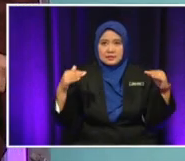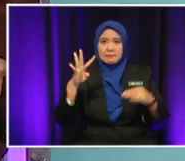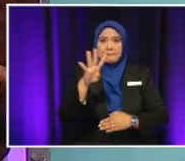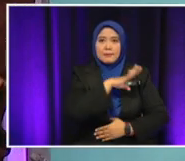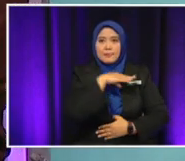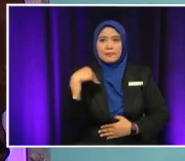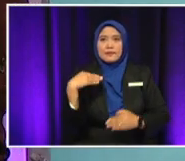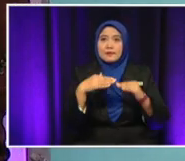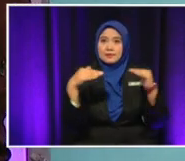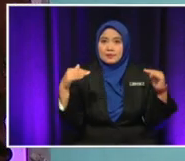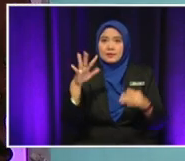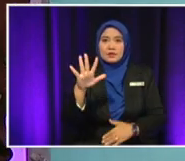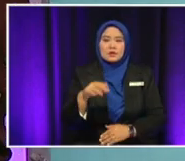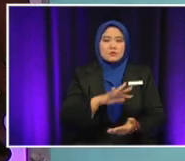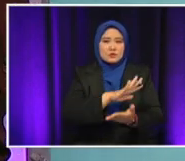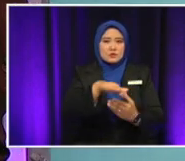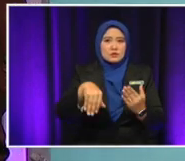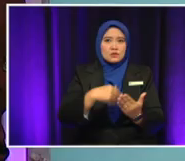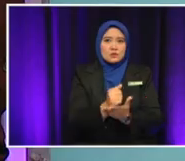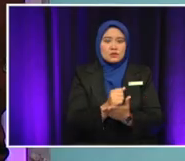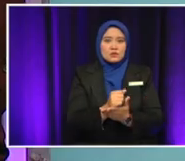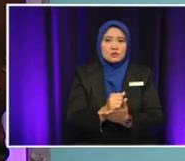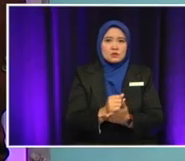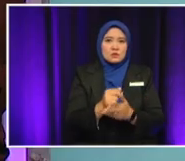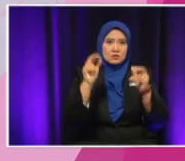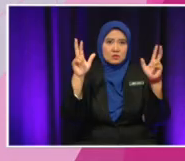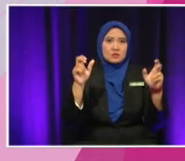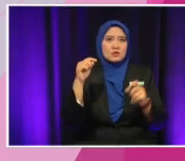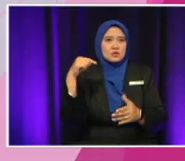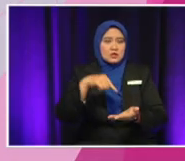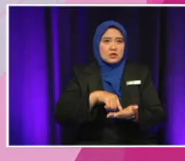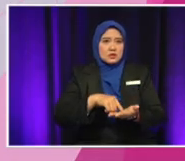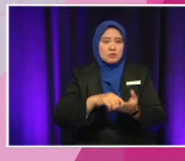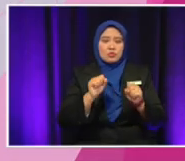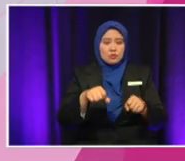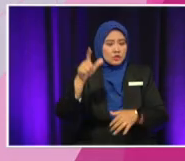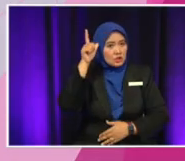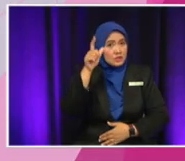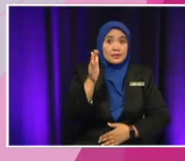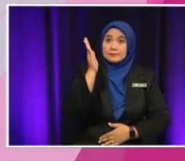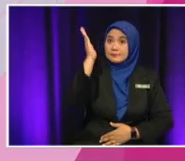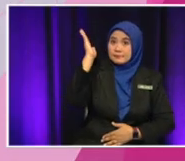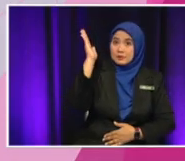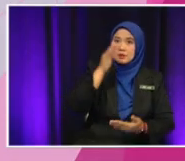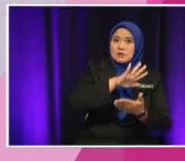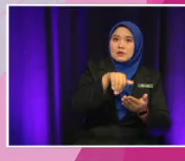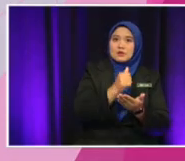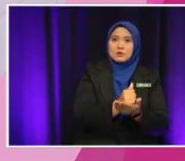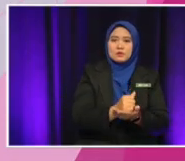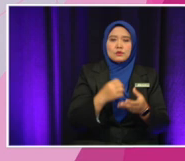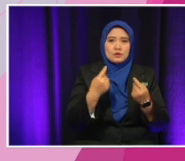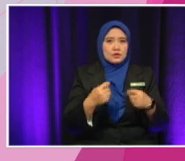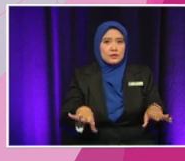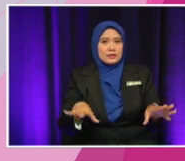5 itu asas grafik digital asas tipografi mereka bentuk grafik digital